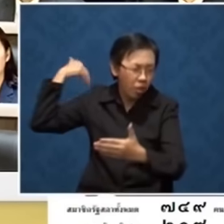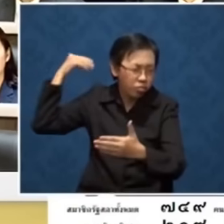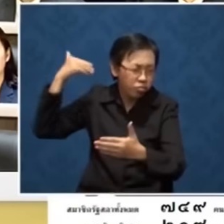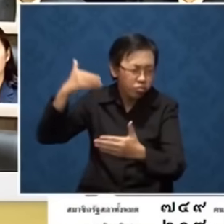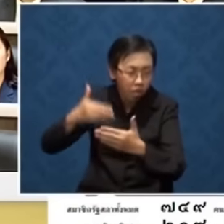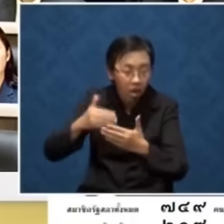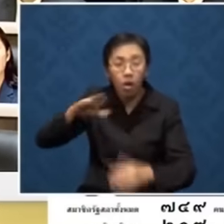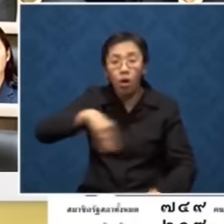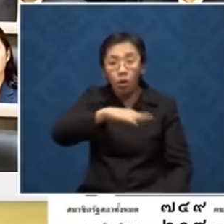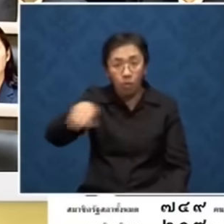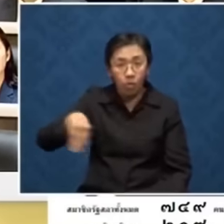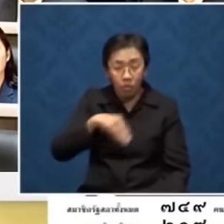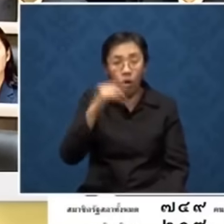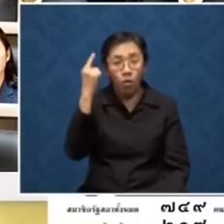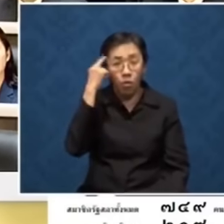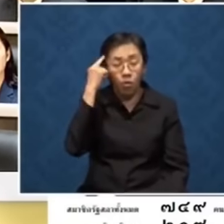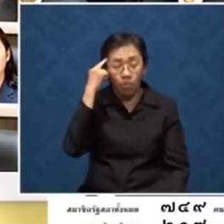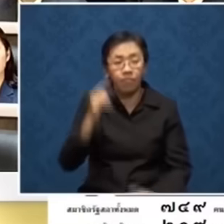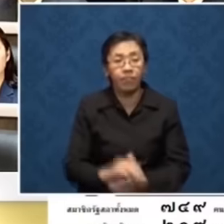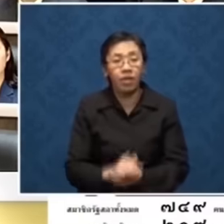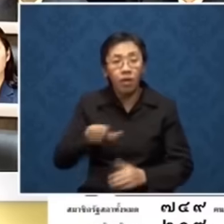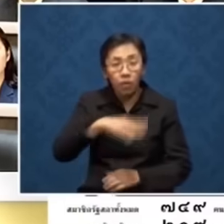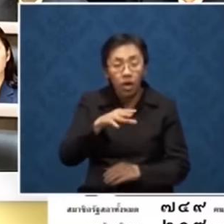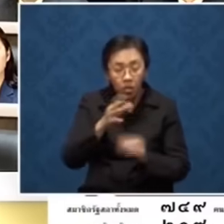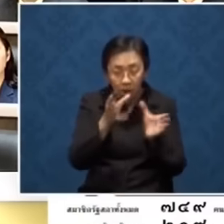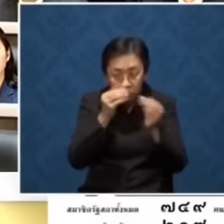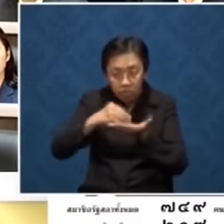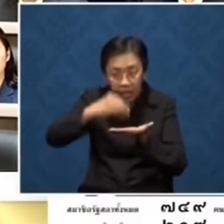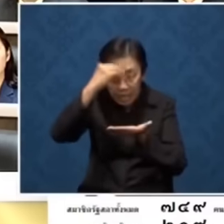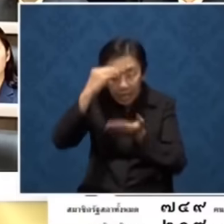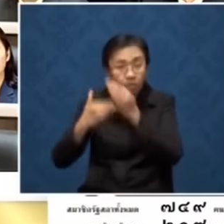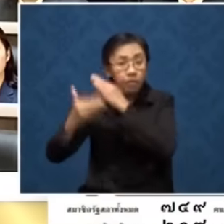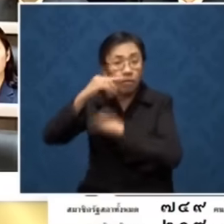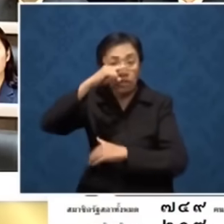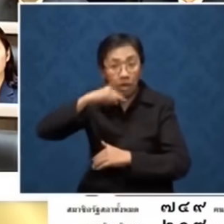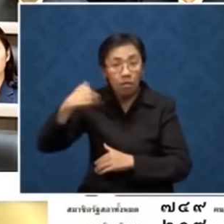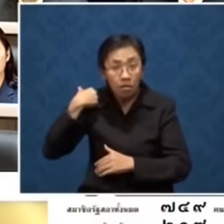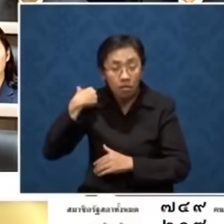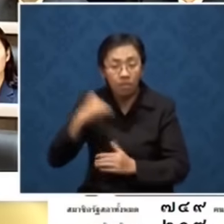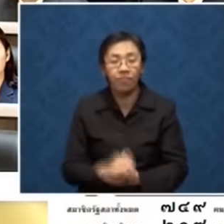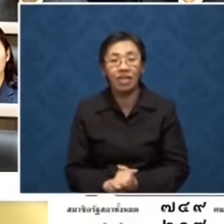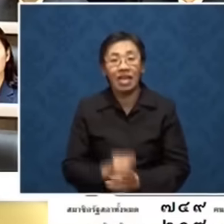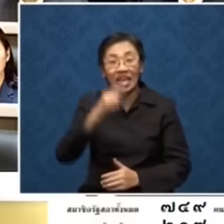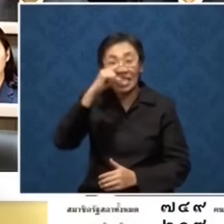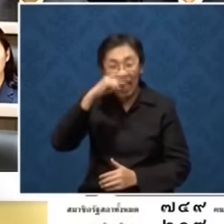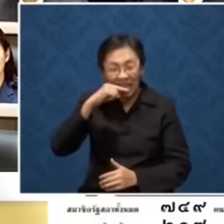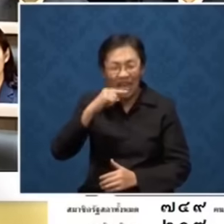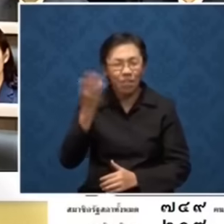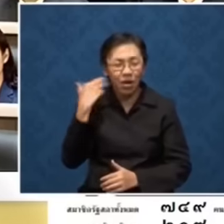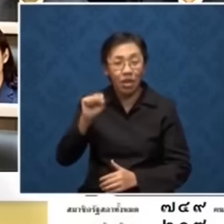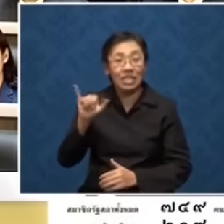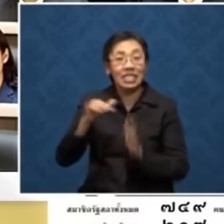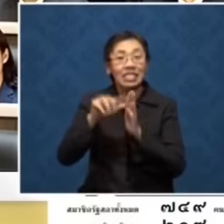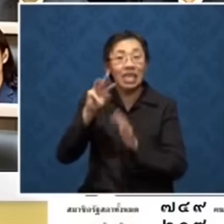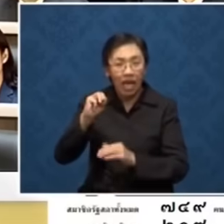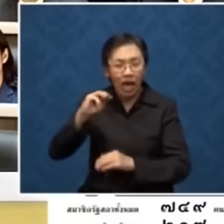ร์เราทราบดีหรือเปล่าท่านเคยทราบศึกษาประวัติศาสตร์ประเทศไทยหรือเปล่ากว่าจะเป็นประเทศสยามได้กว่าจะเป็น